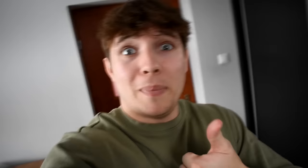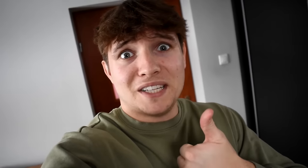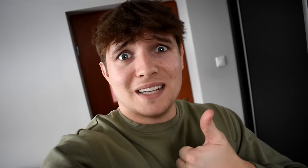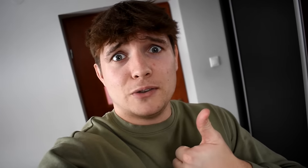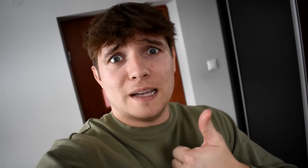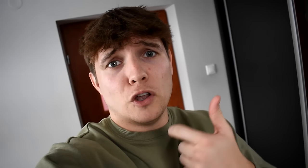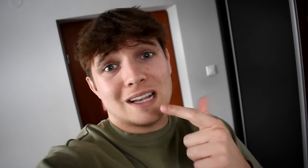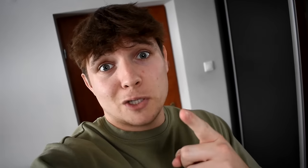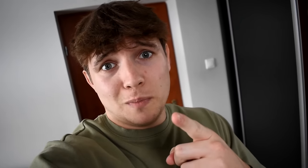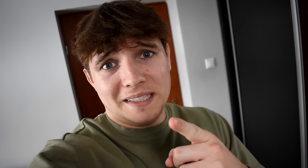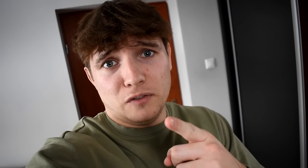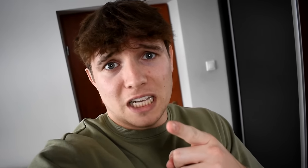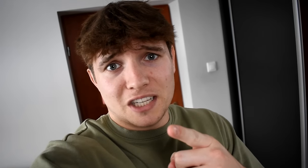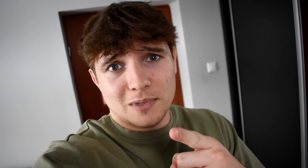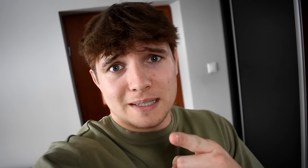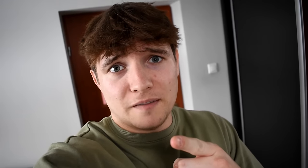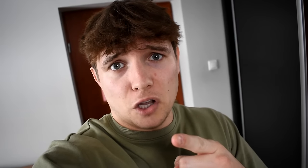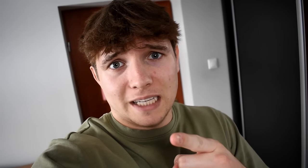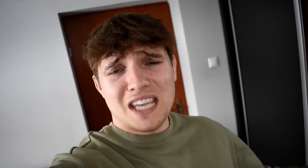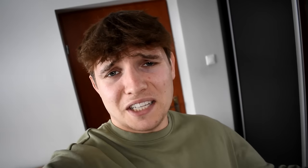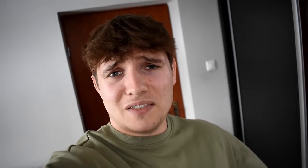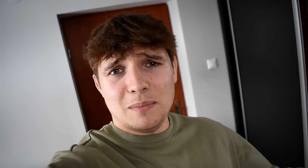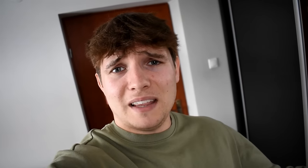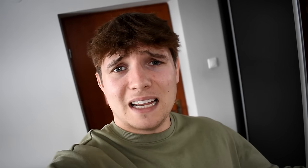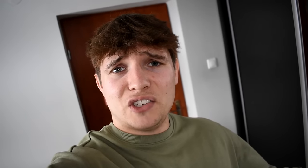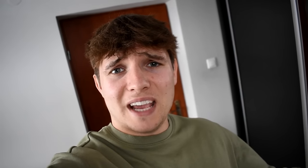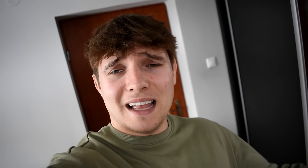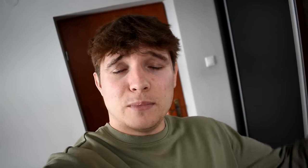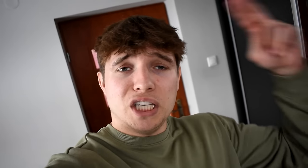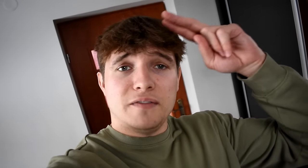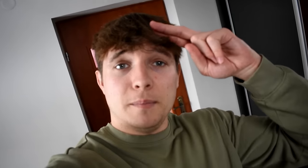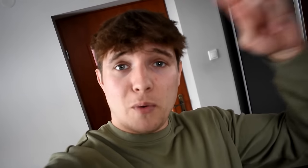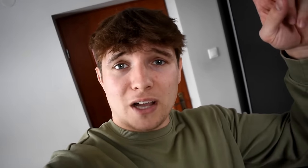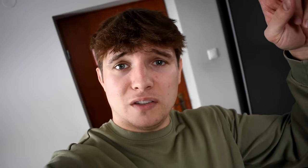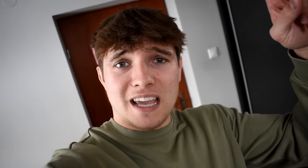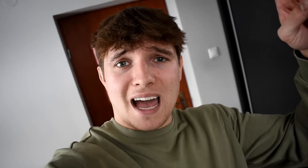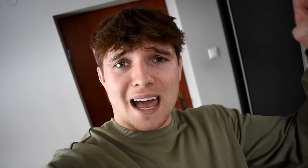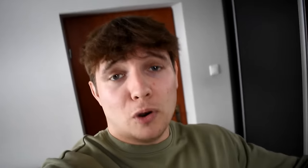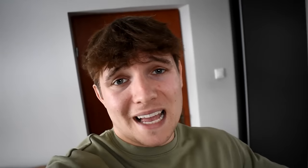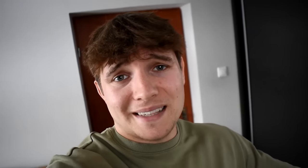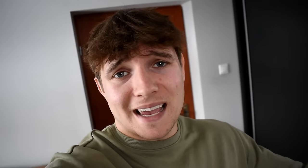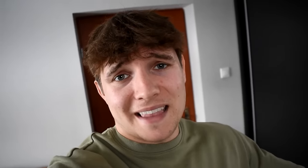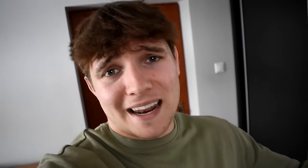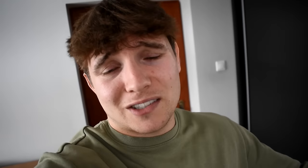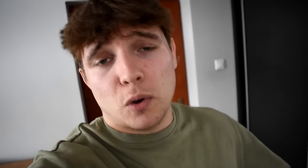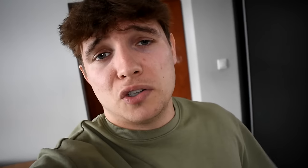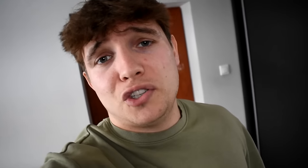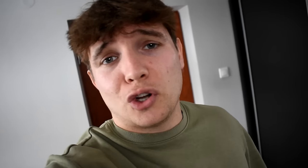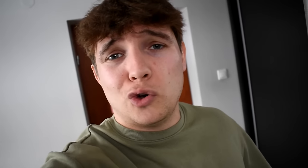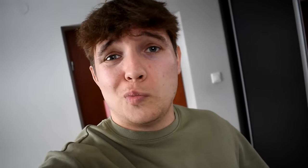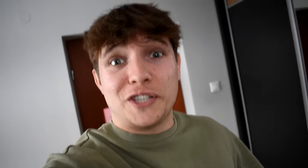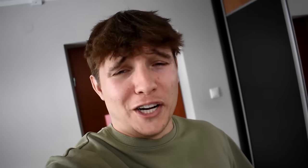podobał. Łapeczka zostawiona, subik z dzwoneczkiem zostawiony. Ja się z wami teraz żegnam, życzę wam miłego dnia, bo lecę